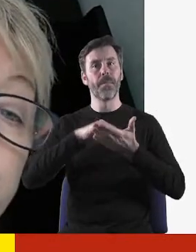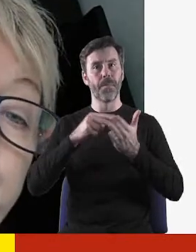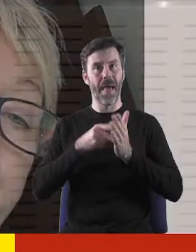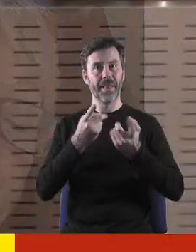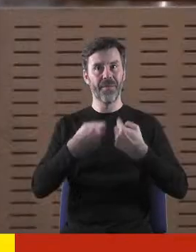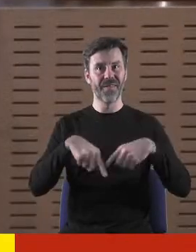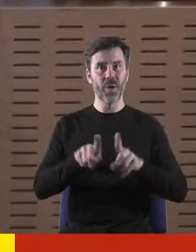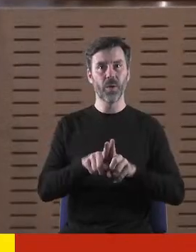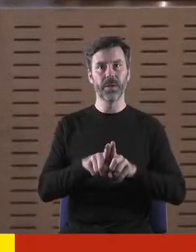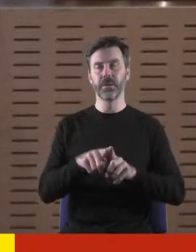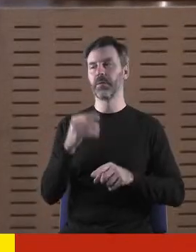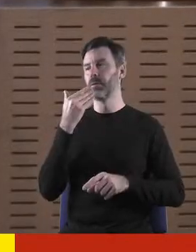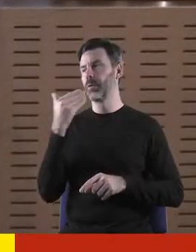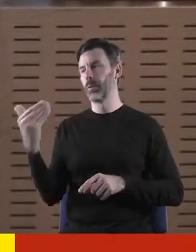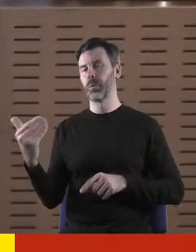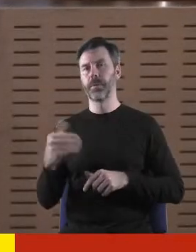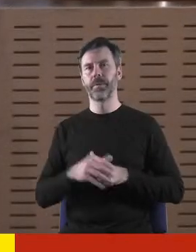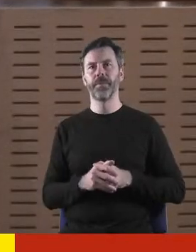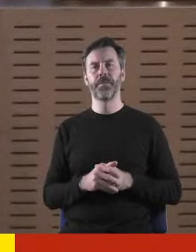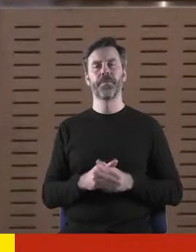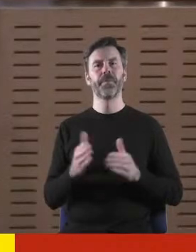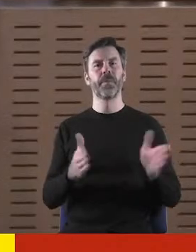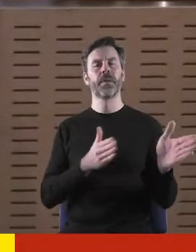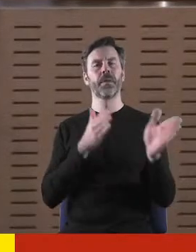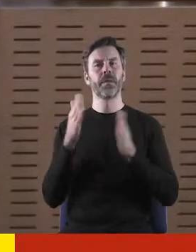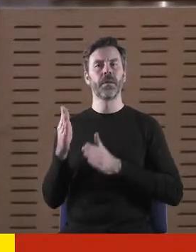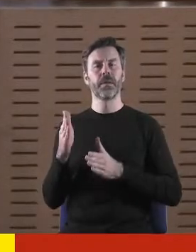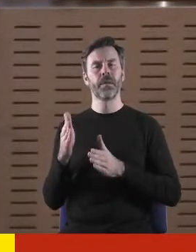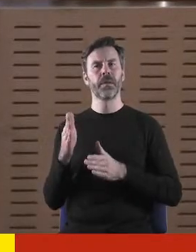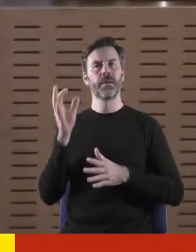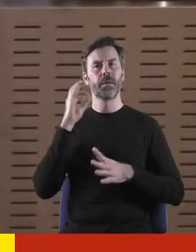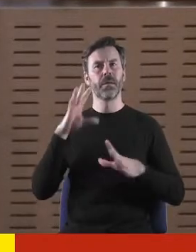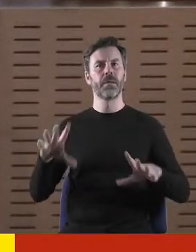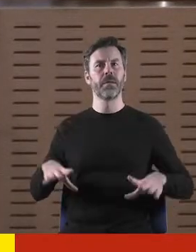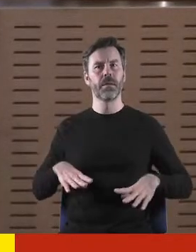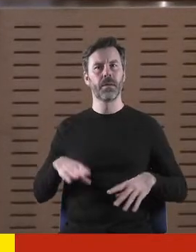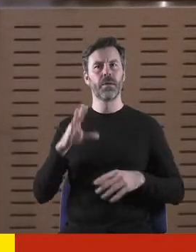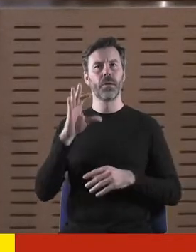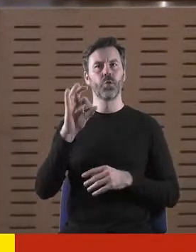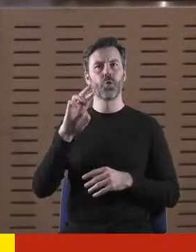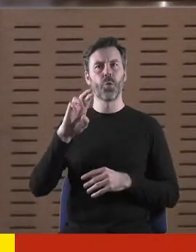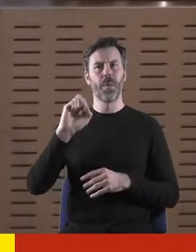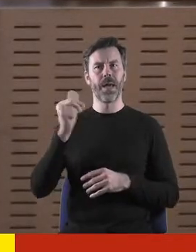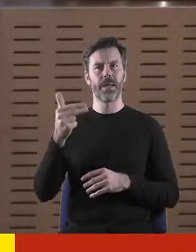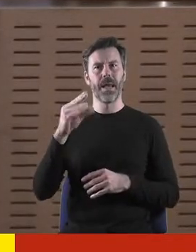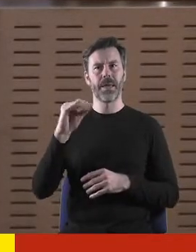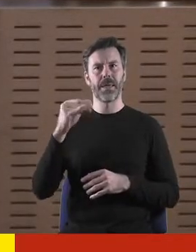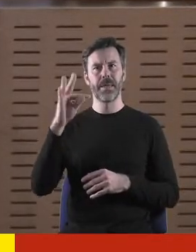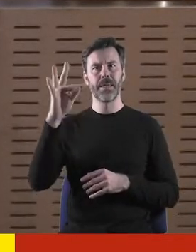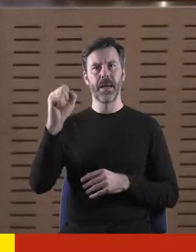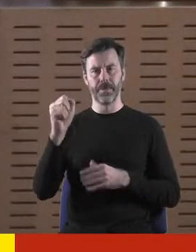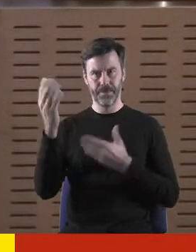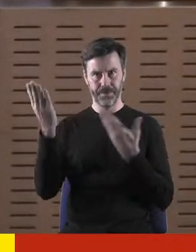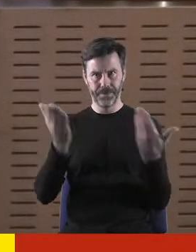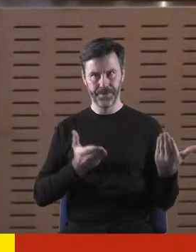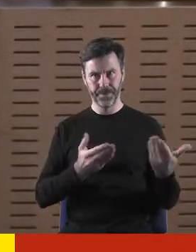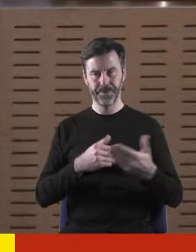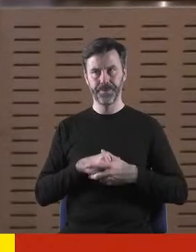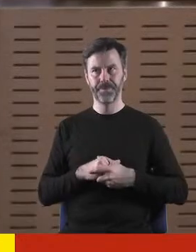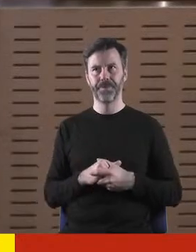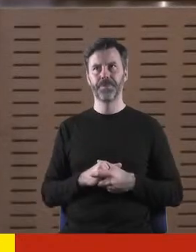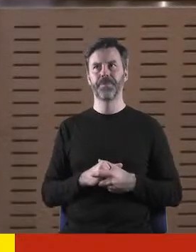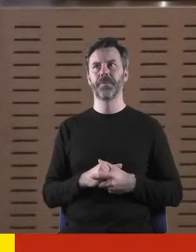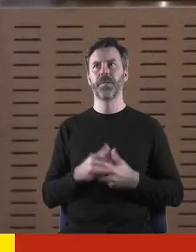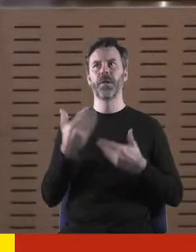bardzo. Dziękuję bardzo. Proszę bardzo, o głos prosiła Pani Radna Edyta Strumian. Proszę bardzo, Pani Radna. Dziękuję